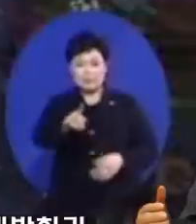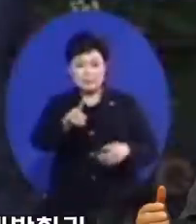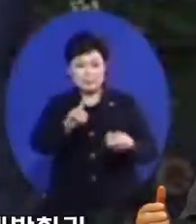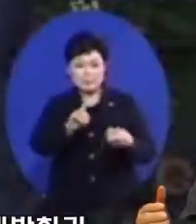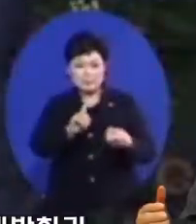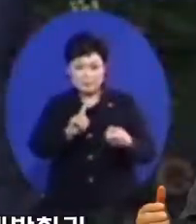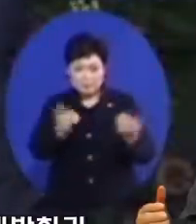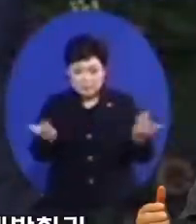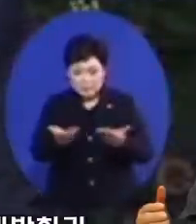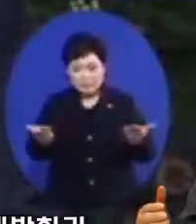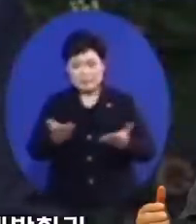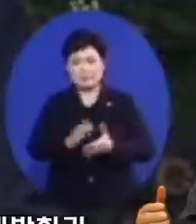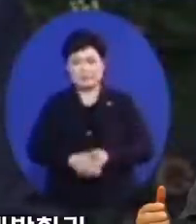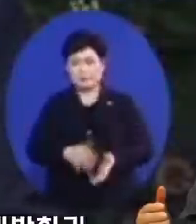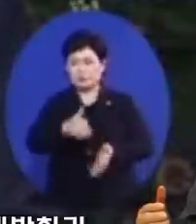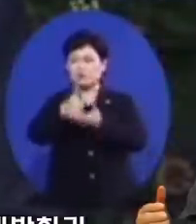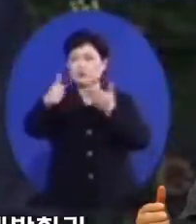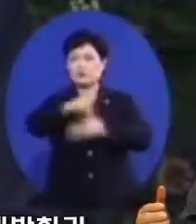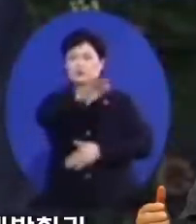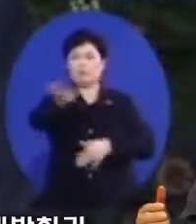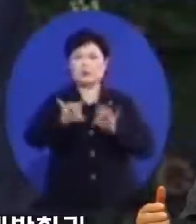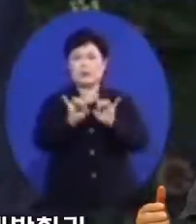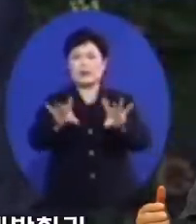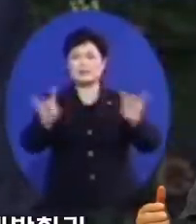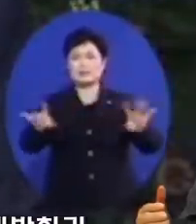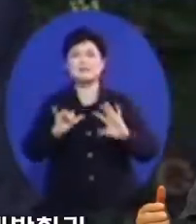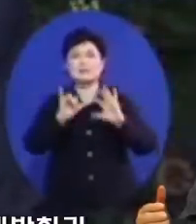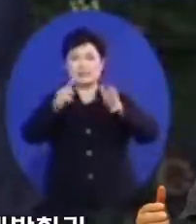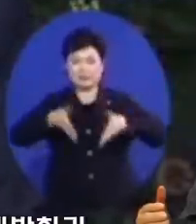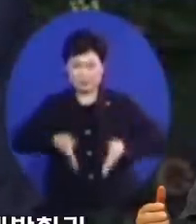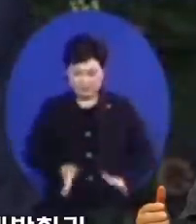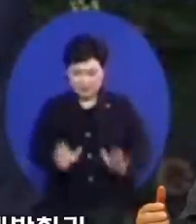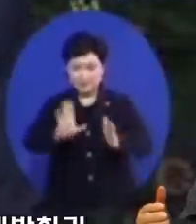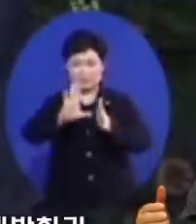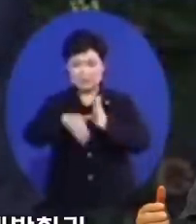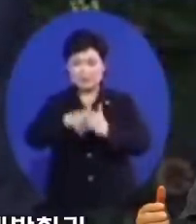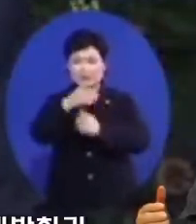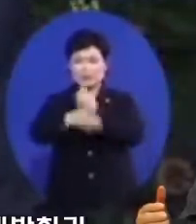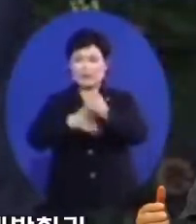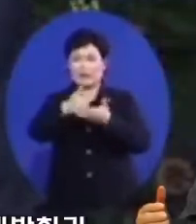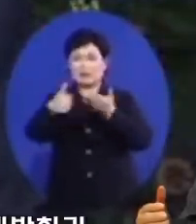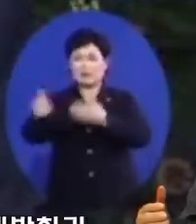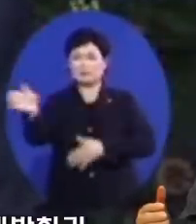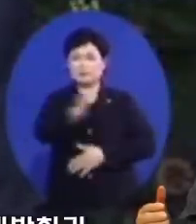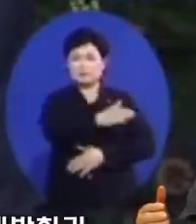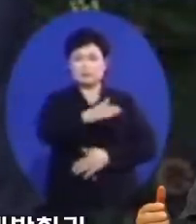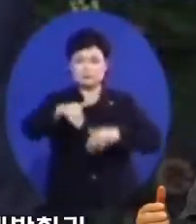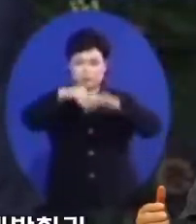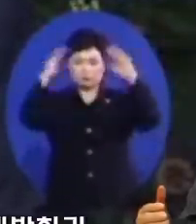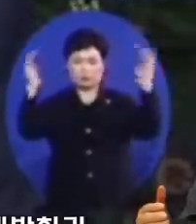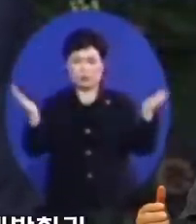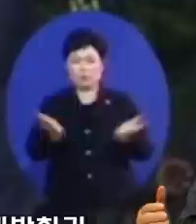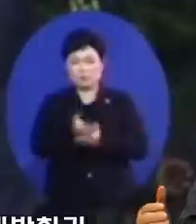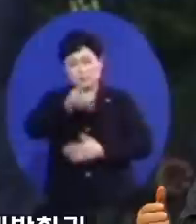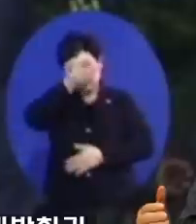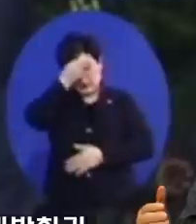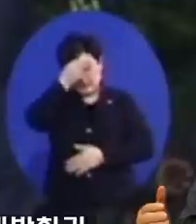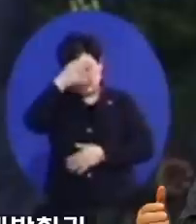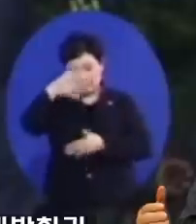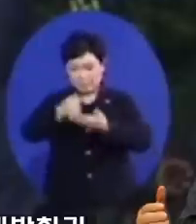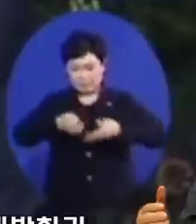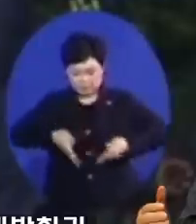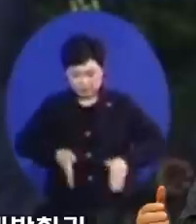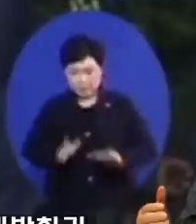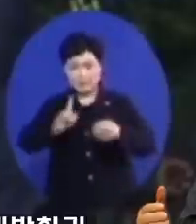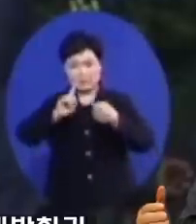이 일은 주님께서 우리 각자가 이 세상에 태어났을 때 하나님께로부터 다 달란트를 받아서